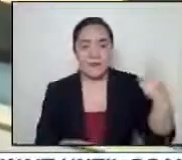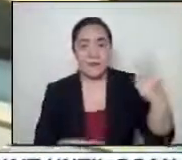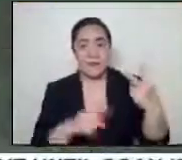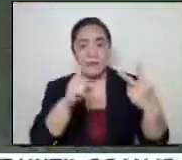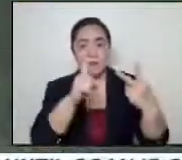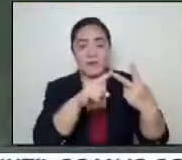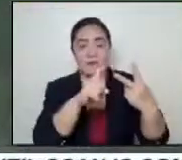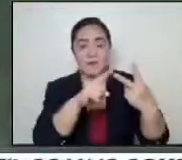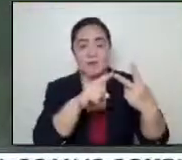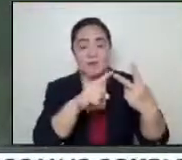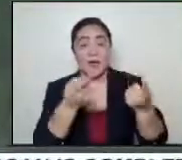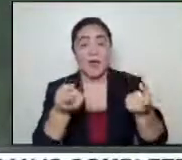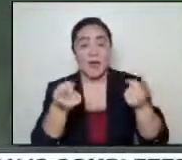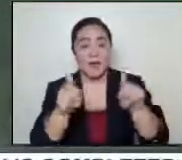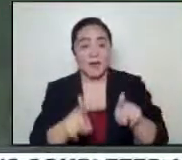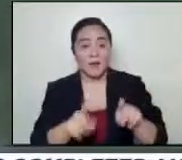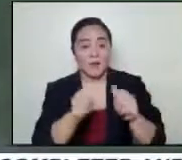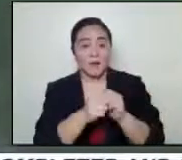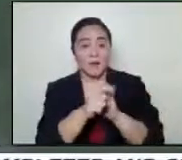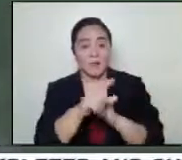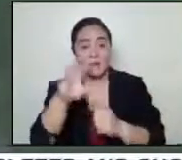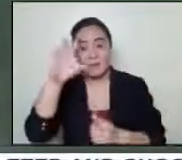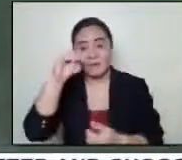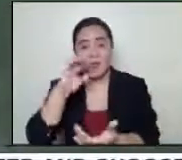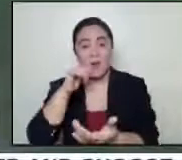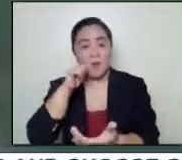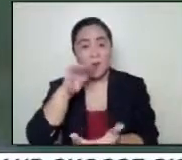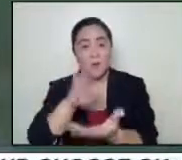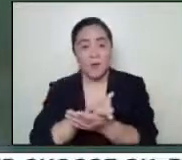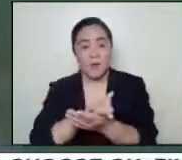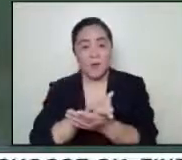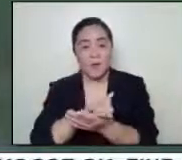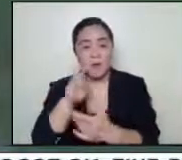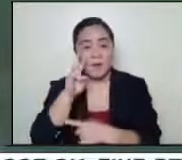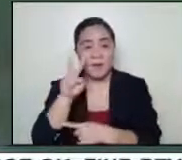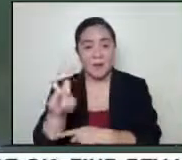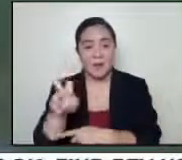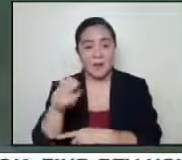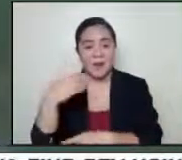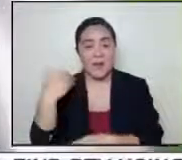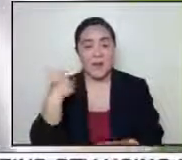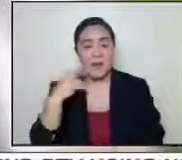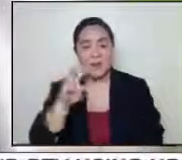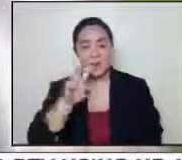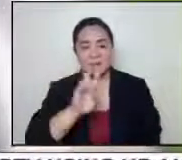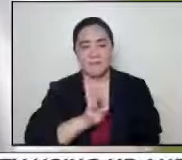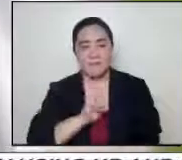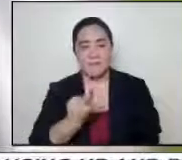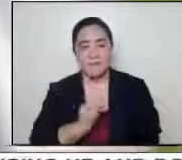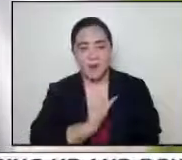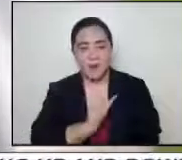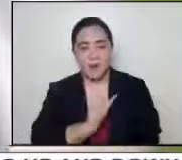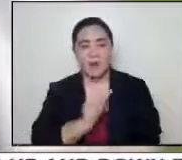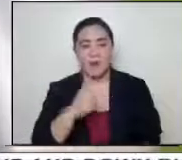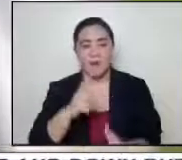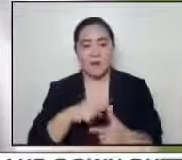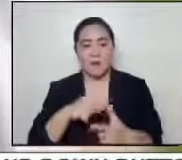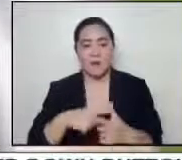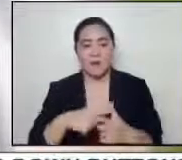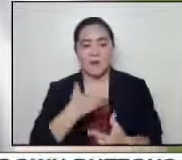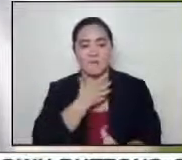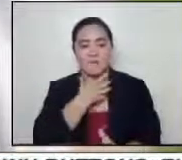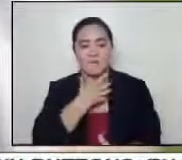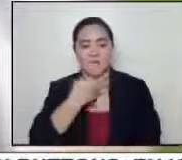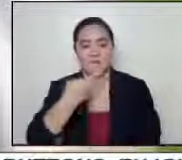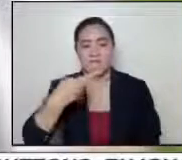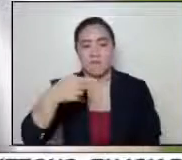pangyayari sa kanyang asawa na nakitaan ng bipolar disorder at hyperthyroidism na sanhi